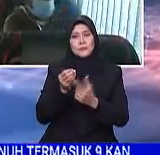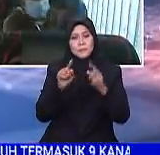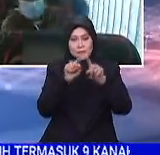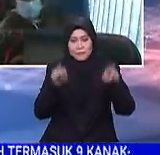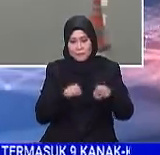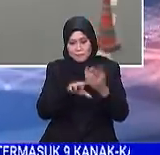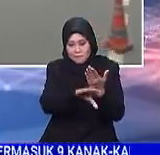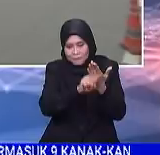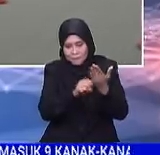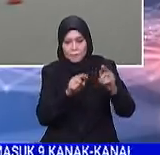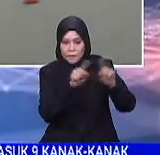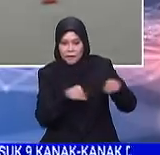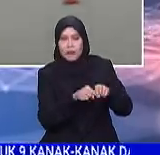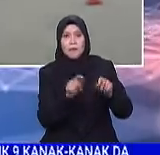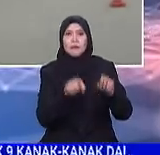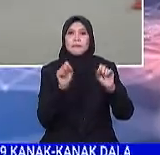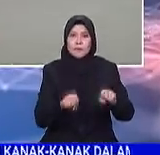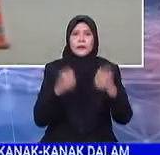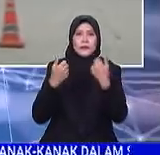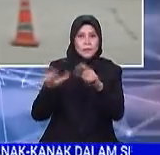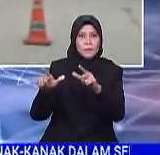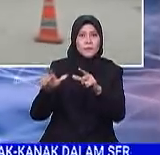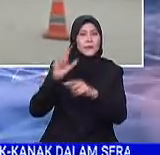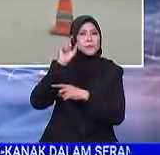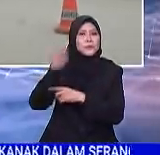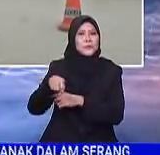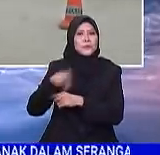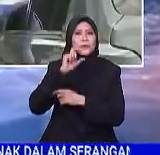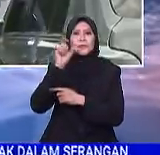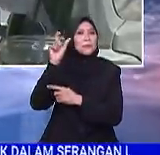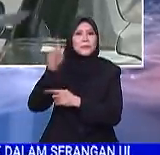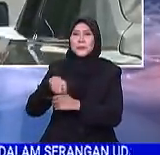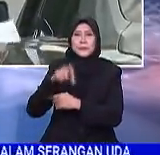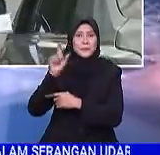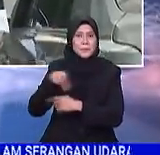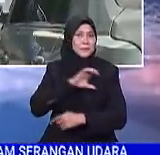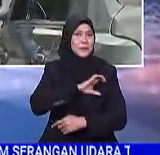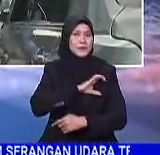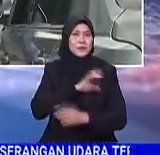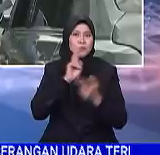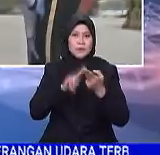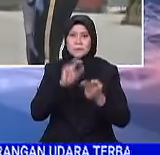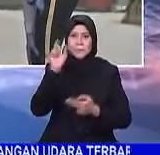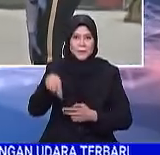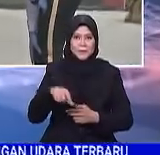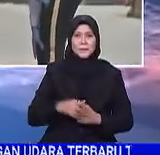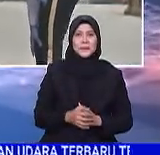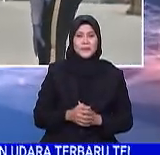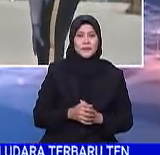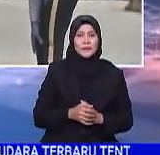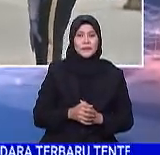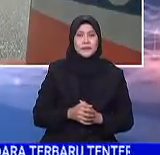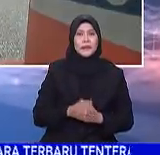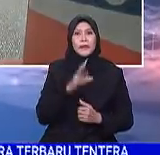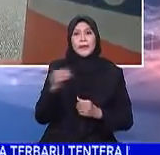itu dibenarkan bergerak. Yang ini juga tidak perlu surat polis. Ya. Dan yang terakhir ialah